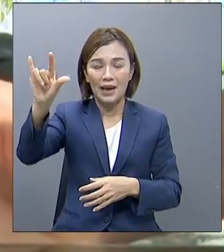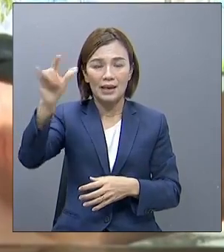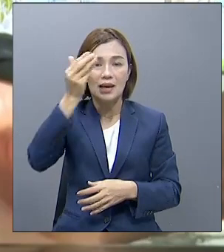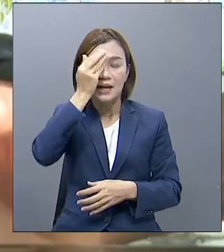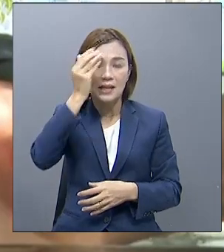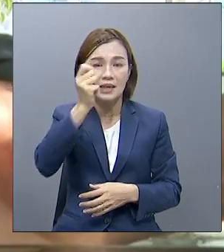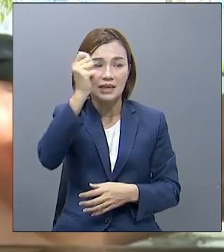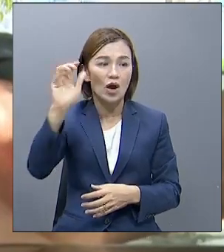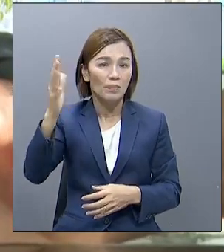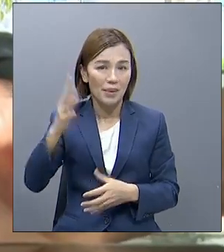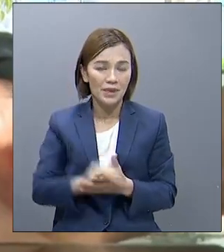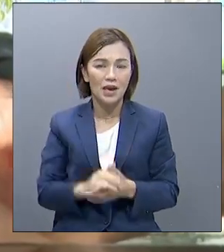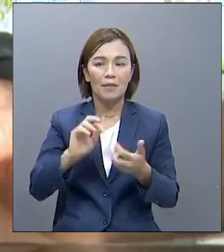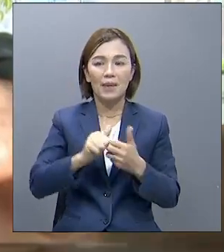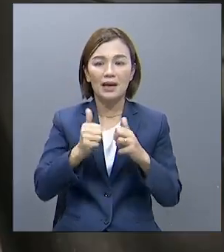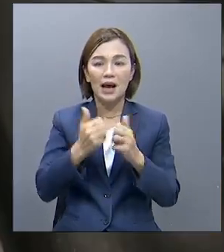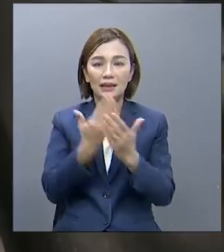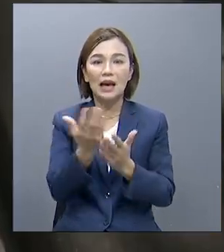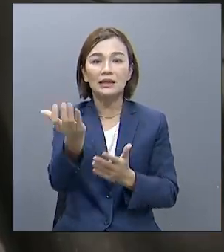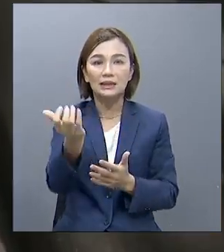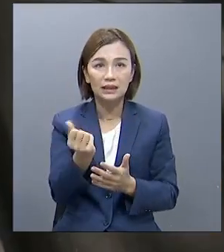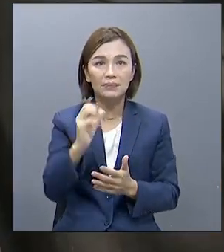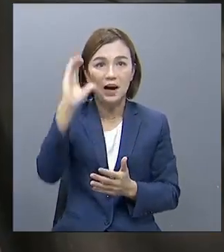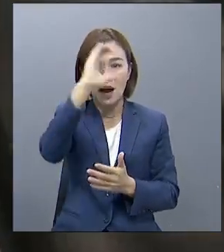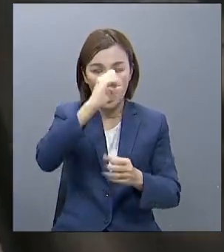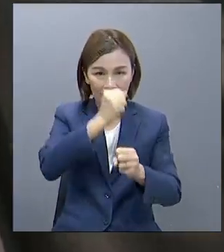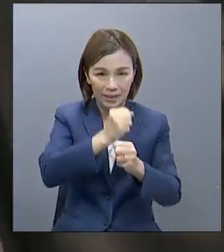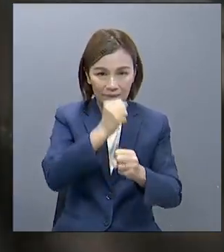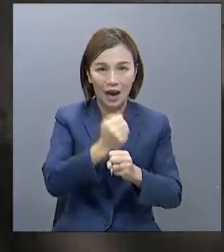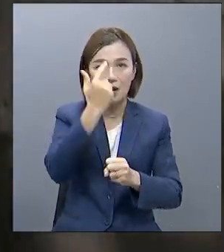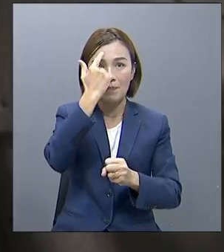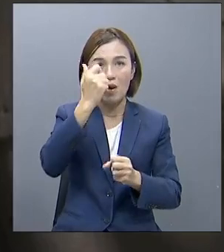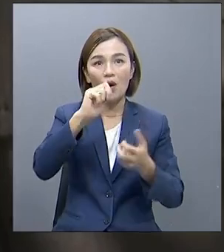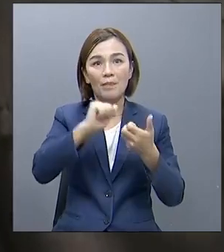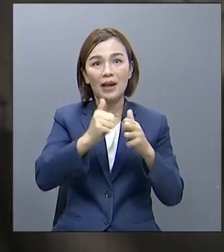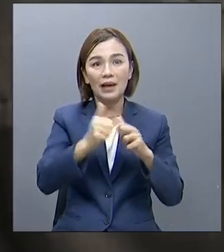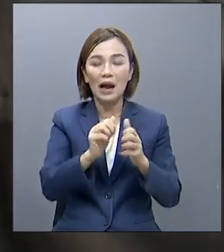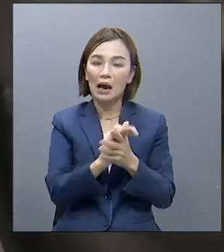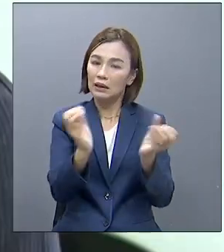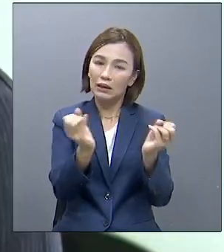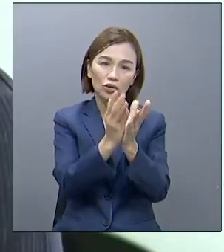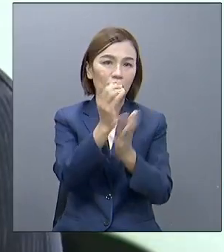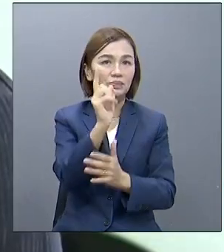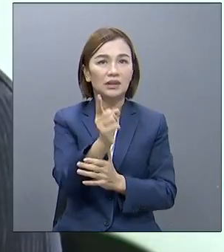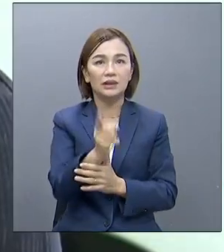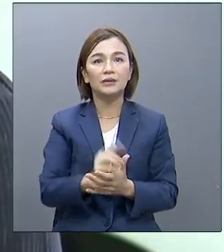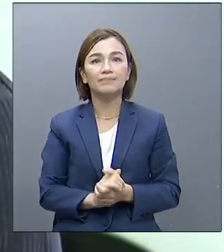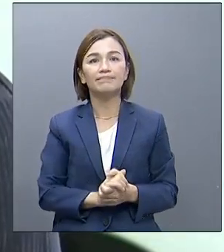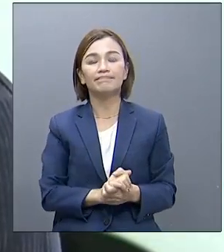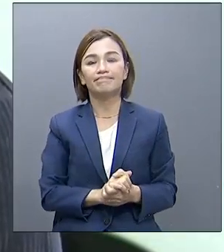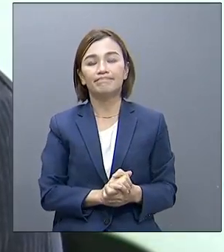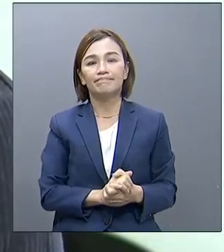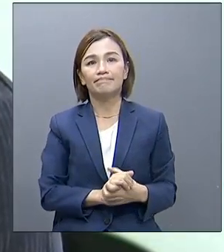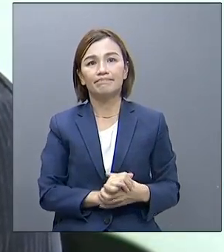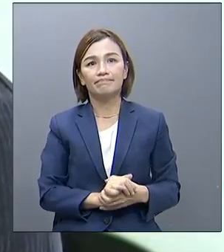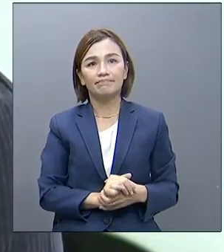วนทั้งปัญหาหนี้สินการจัดหางานเพราะว่าพวกเขาต่างก็เป็นผู้ที่ได้รับผลกระทบจากสงครามครั้งนี้ด้วยค่ะ ส่ว